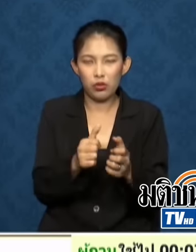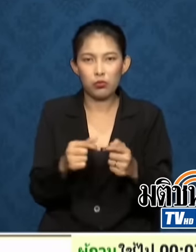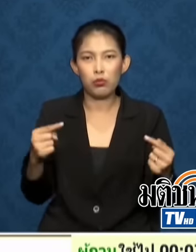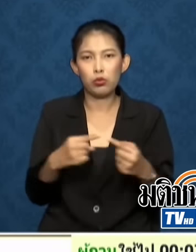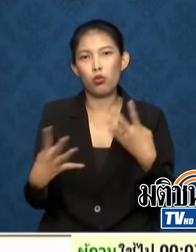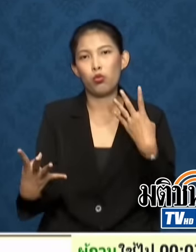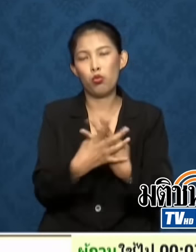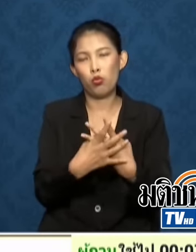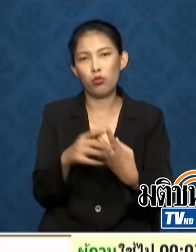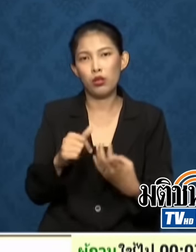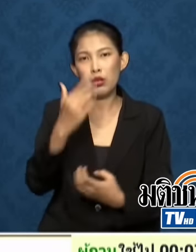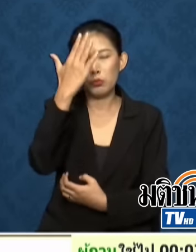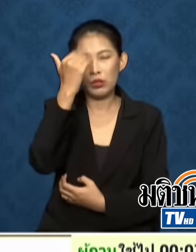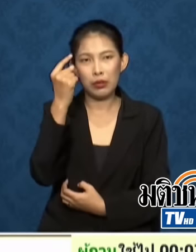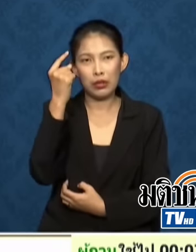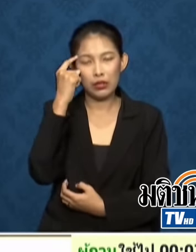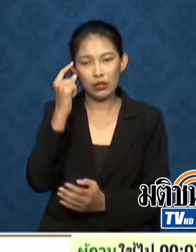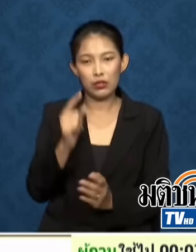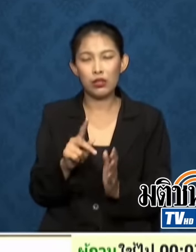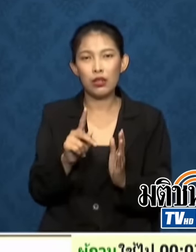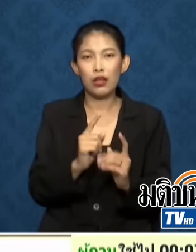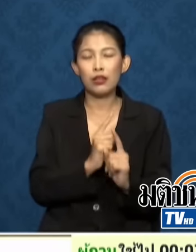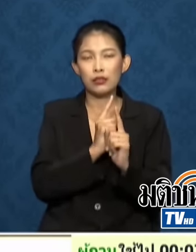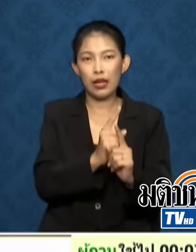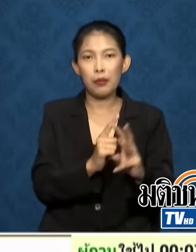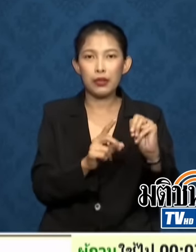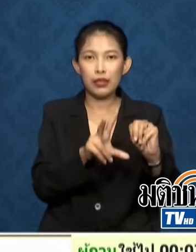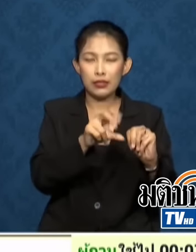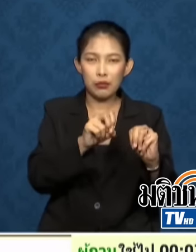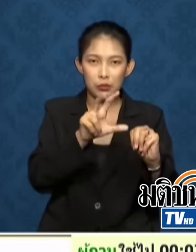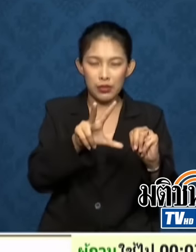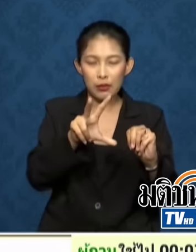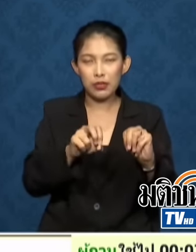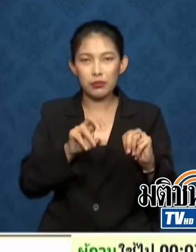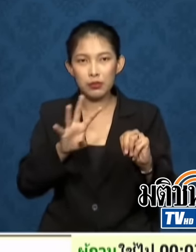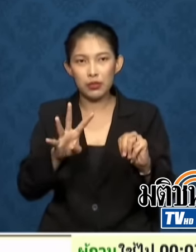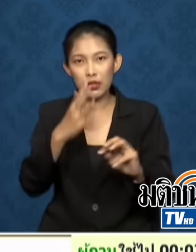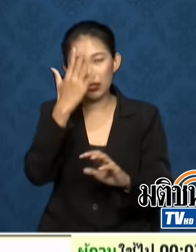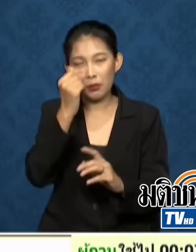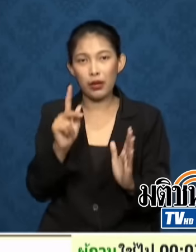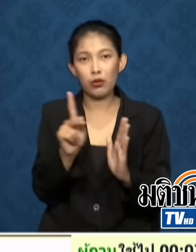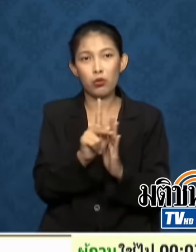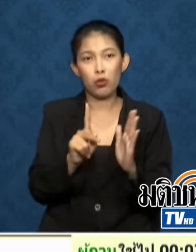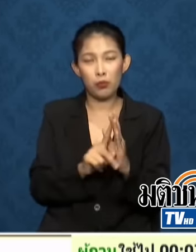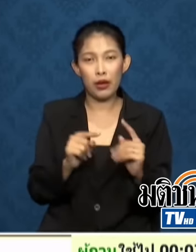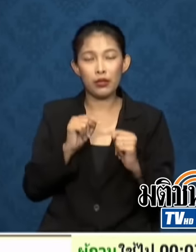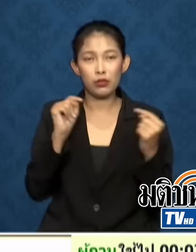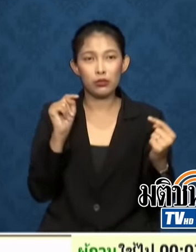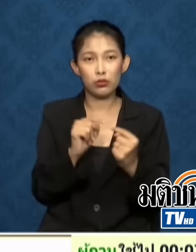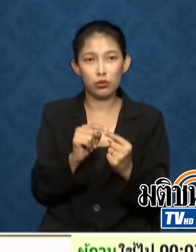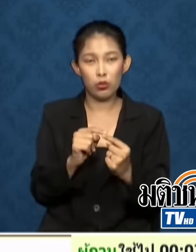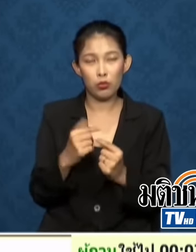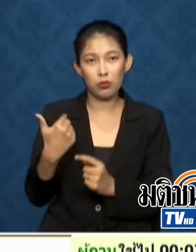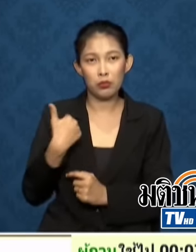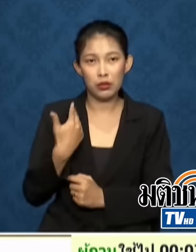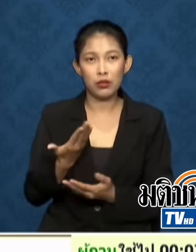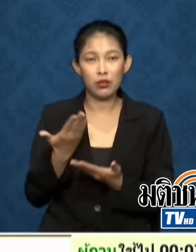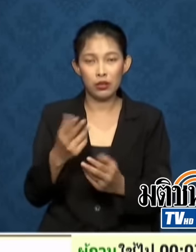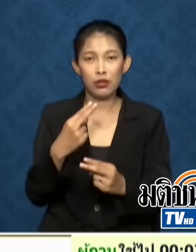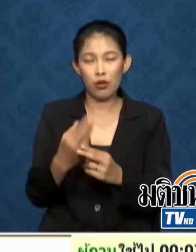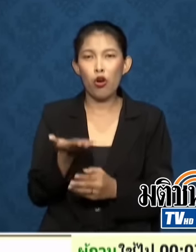ำเพราะไม่กล้าไปออกตามมาตรา33 34ทั้งที่กฎหมายท่านณัฐวุฒิเนี่ยละกันเป็นคนขอให้